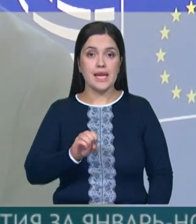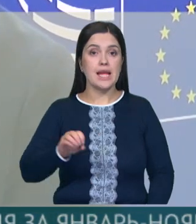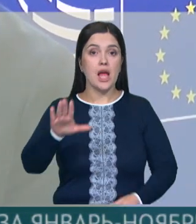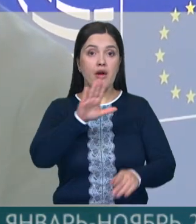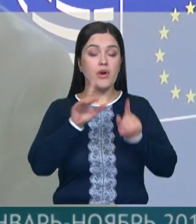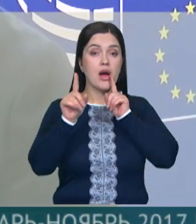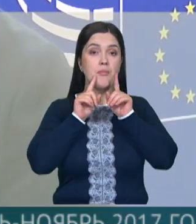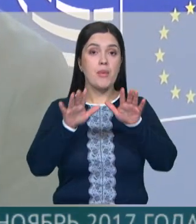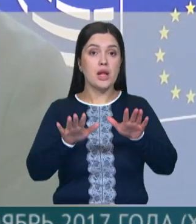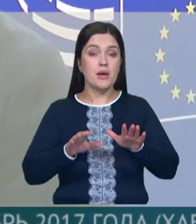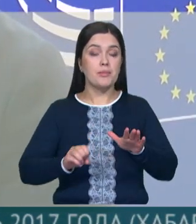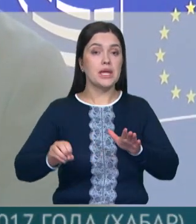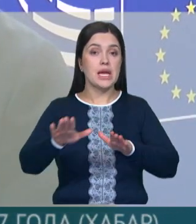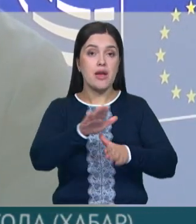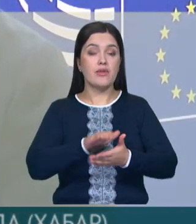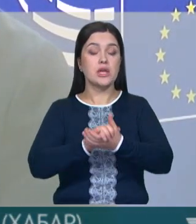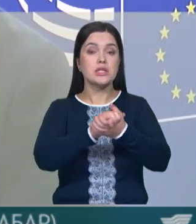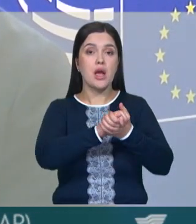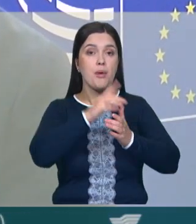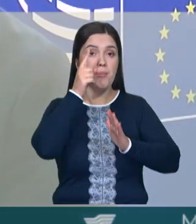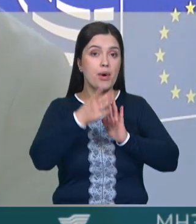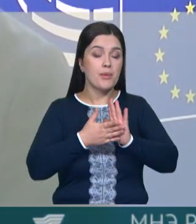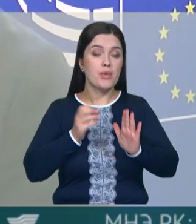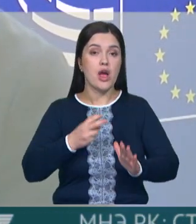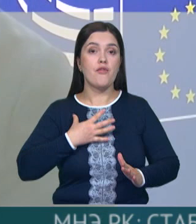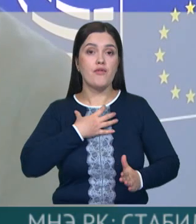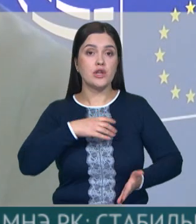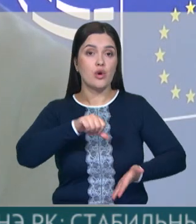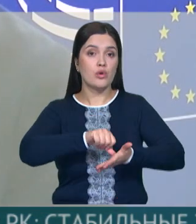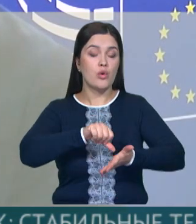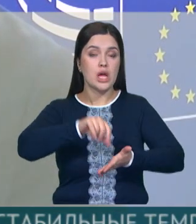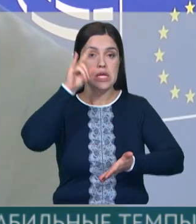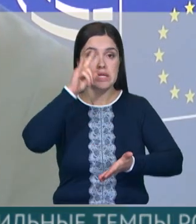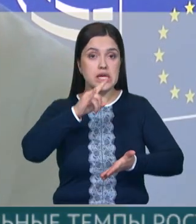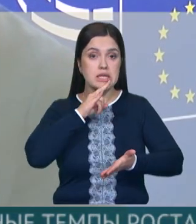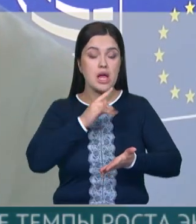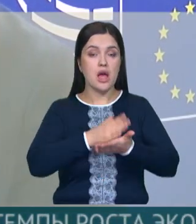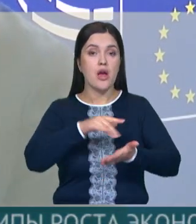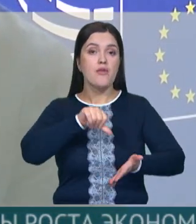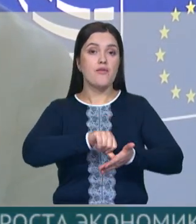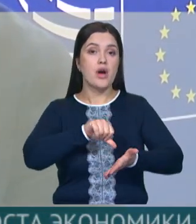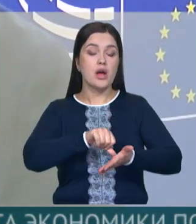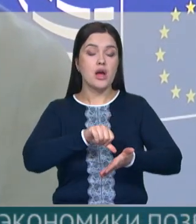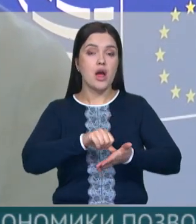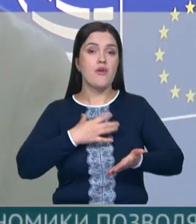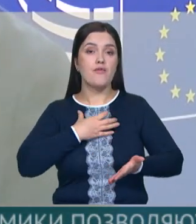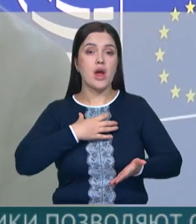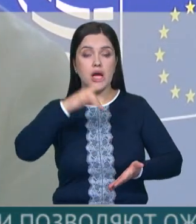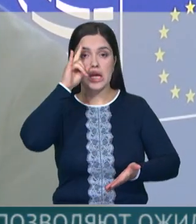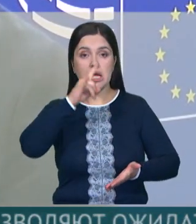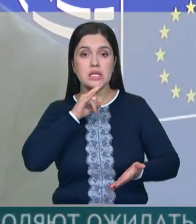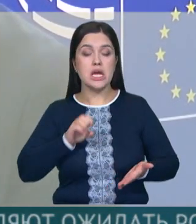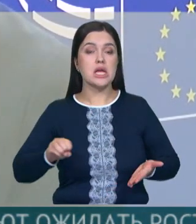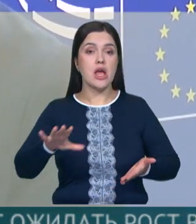Европарламент и Евросоюз понимают, как важна роль Казахстана в регионе, как важна роль Казахстана в Европе, как